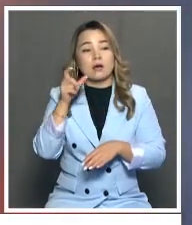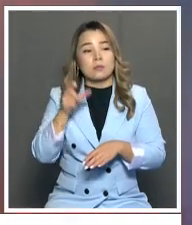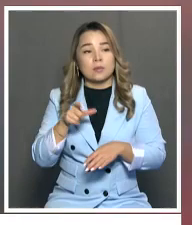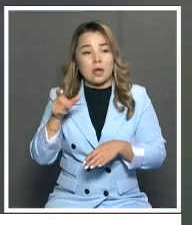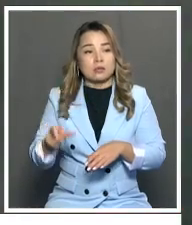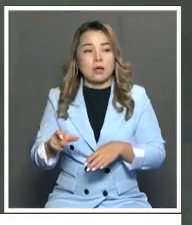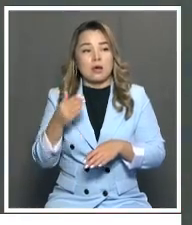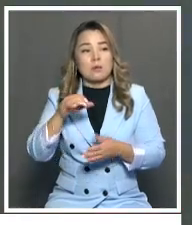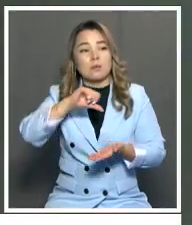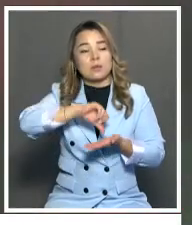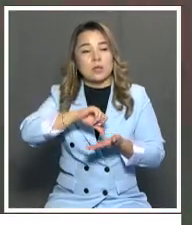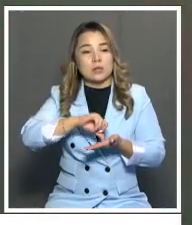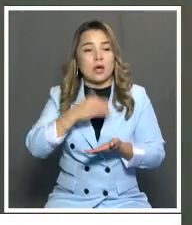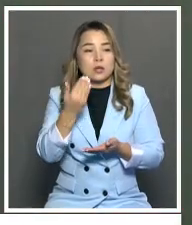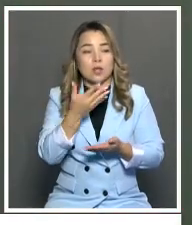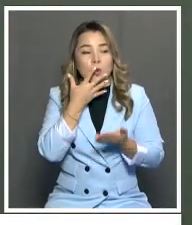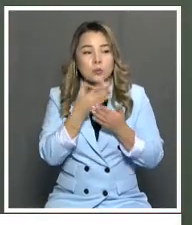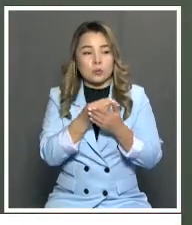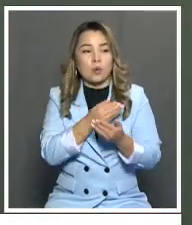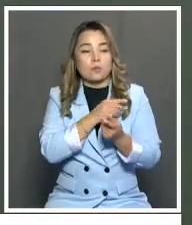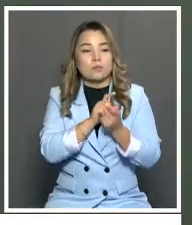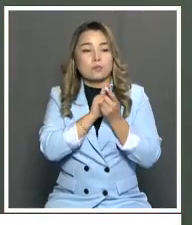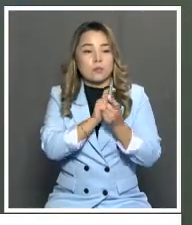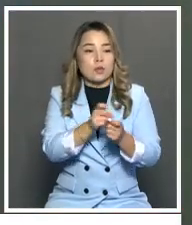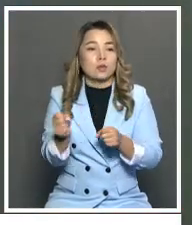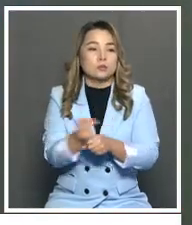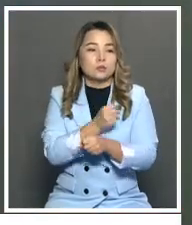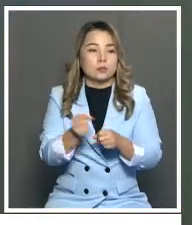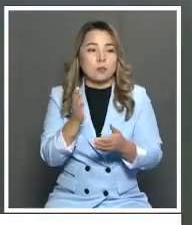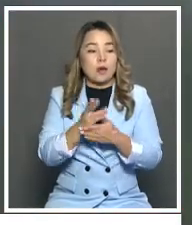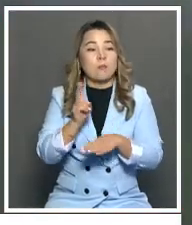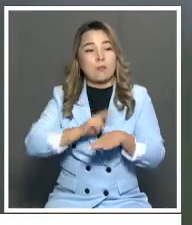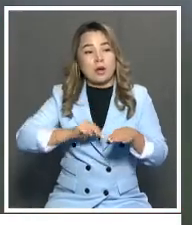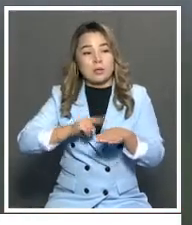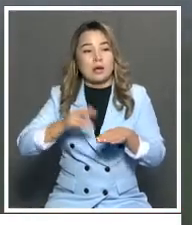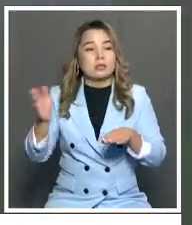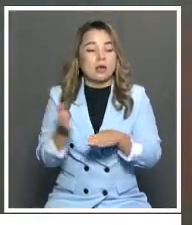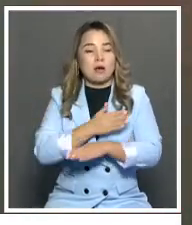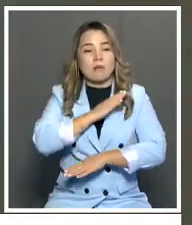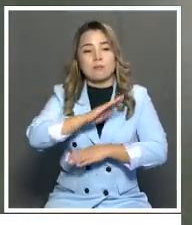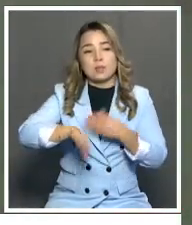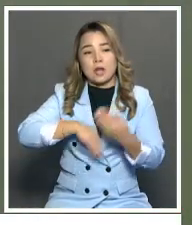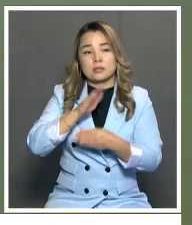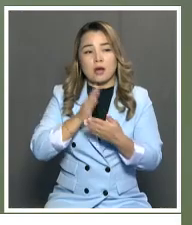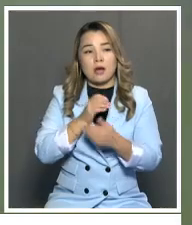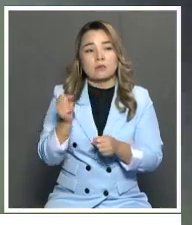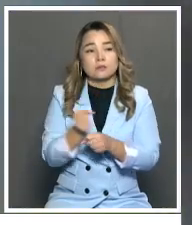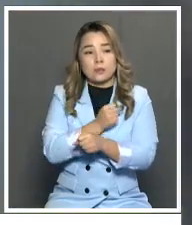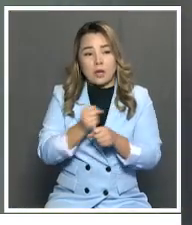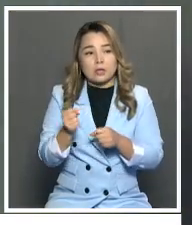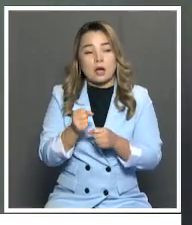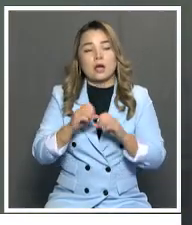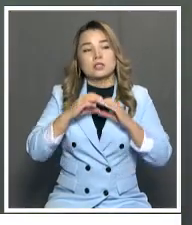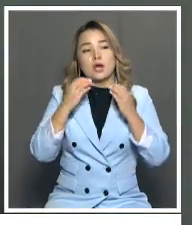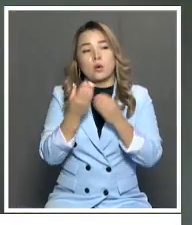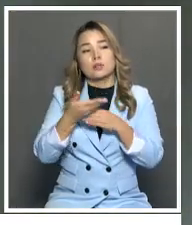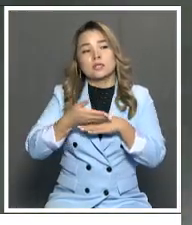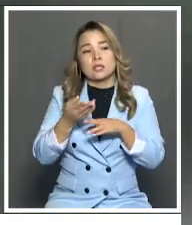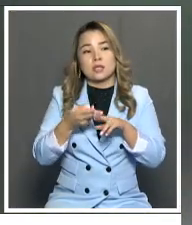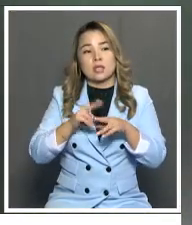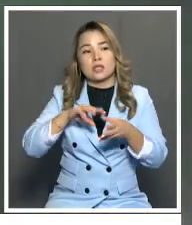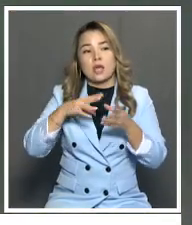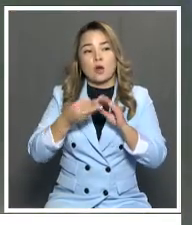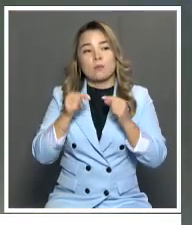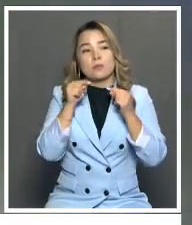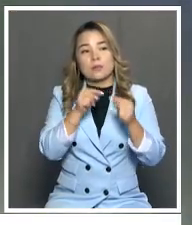қазылар алқасына бармақ болған. Полицейлер оларды дереу алаңнан шығарып жіберді. Бірақ тәртіпсіздік мұнымен бітпеді. Олар стадионның сыртына жиналып, ойынның нәтижесіне